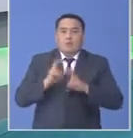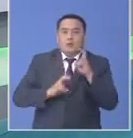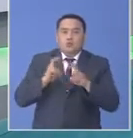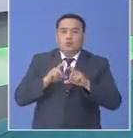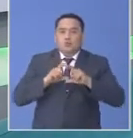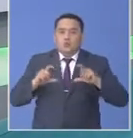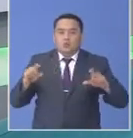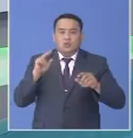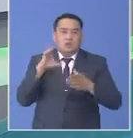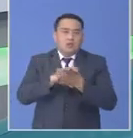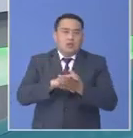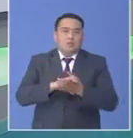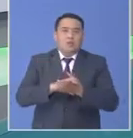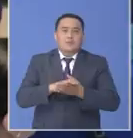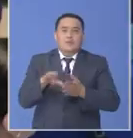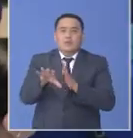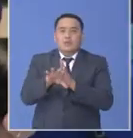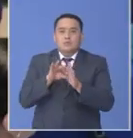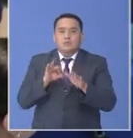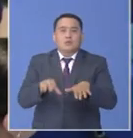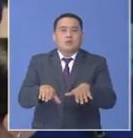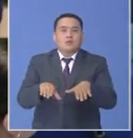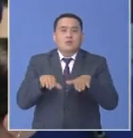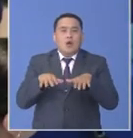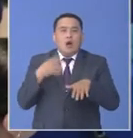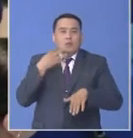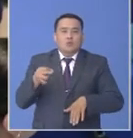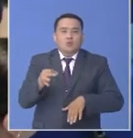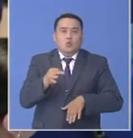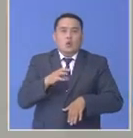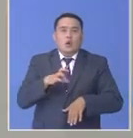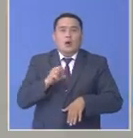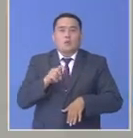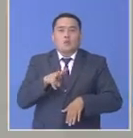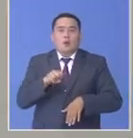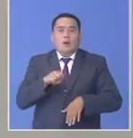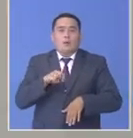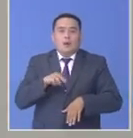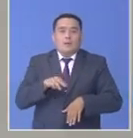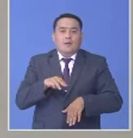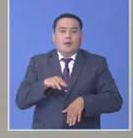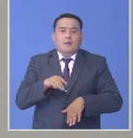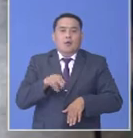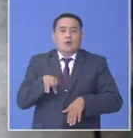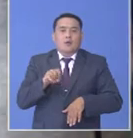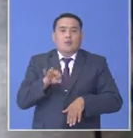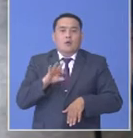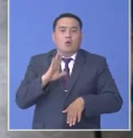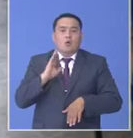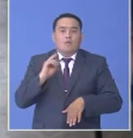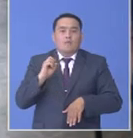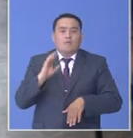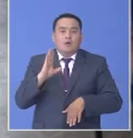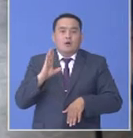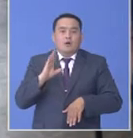предприятий и учреждений. Избранные в этом году по спискам от Алматинской области Абдымана Бектурганов и Амангельда Дауренбеков встретились с